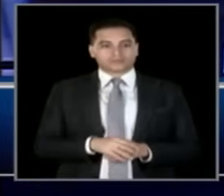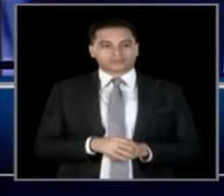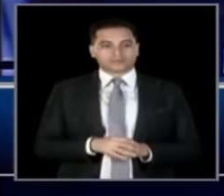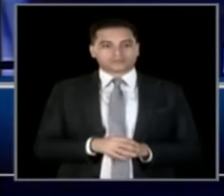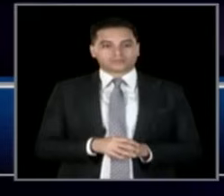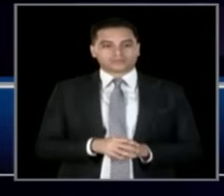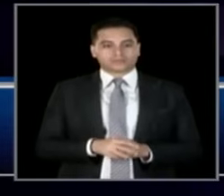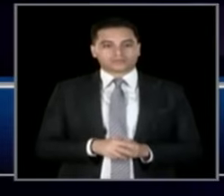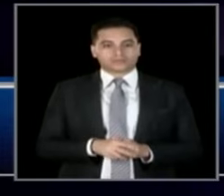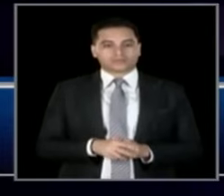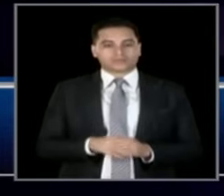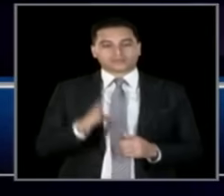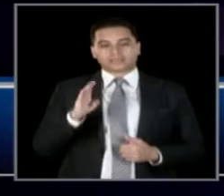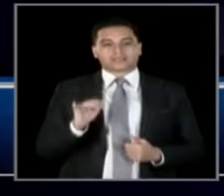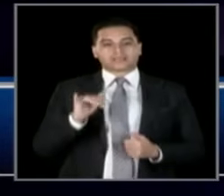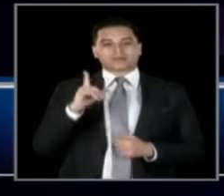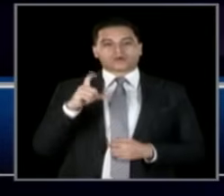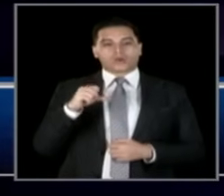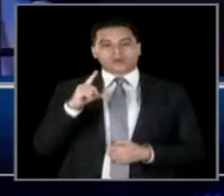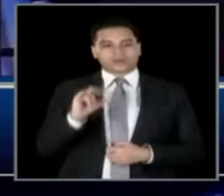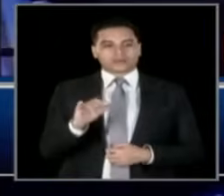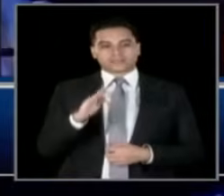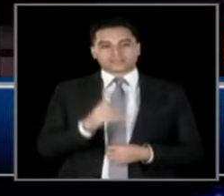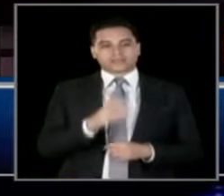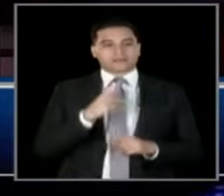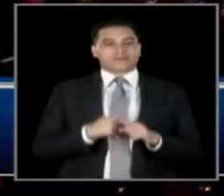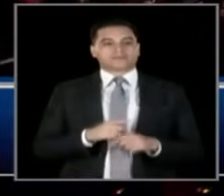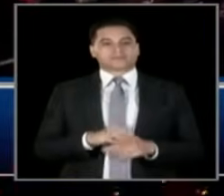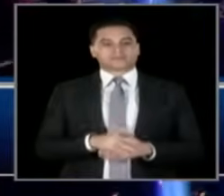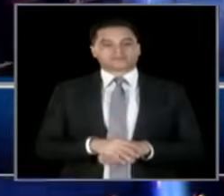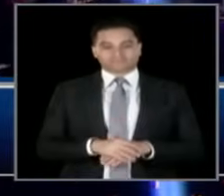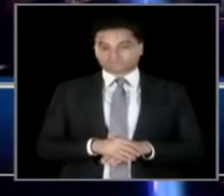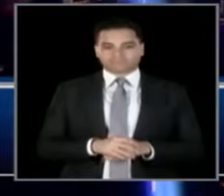مين؟ كرولوس إجابة خاطئة.